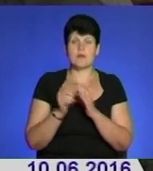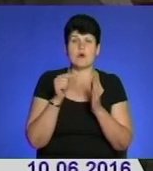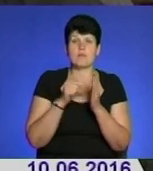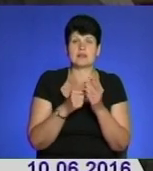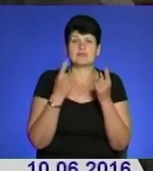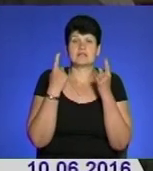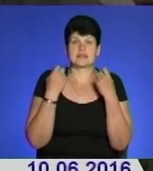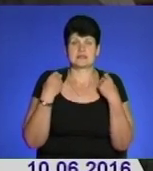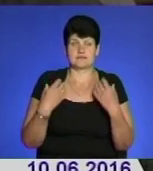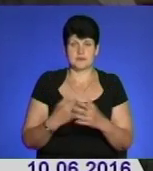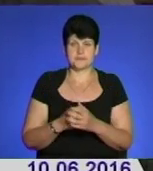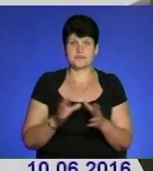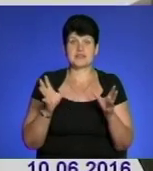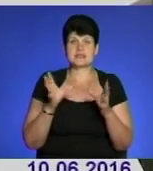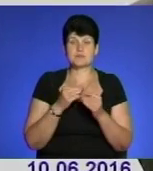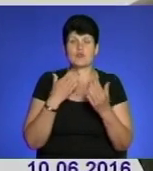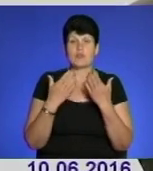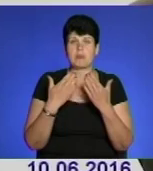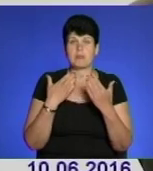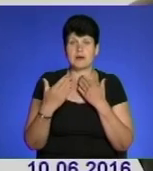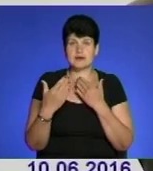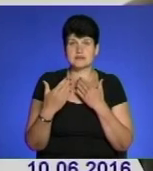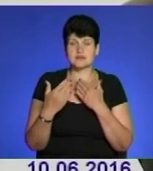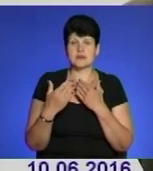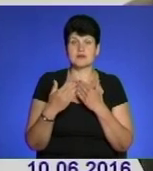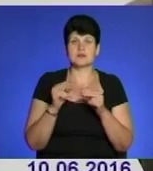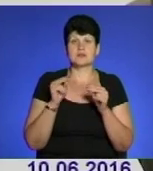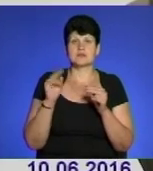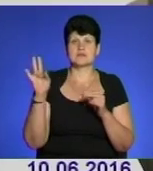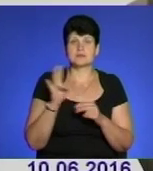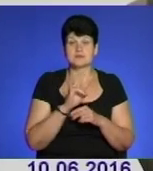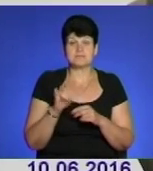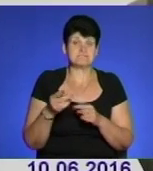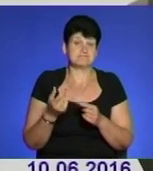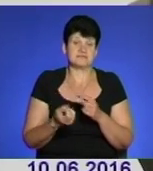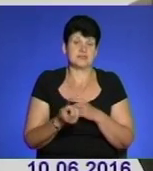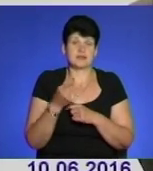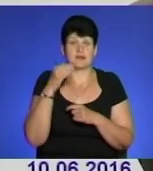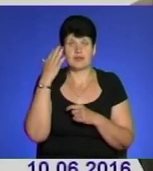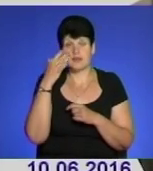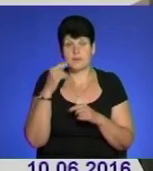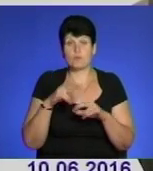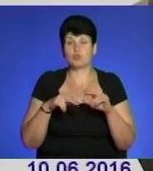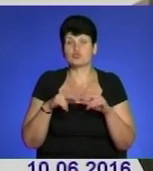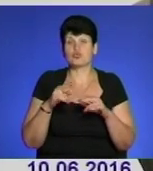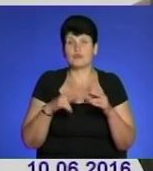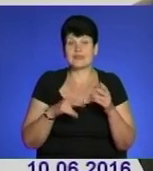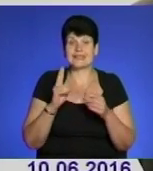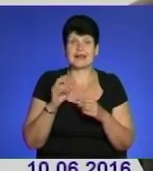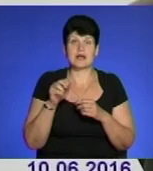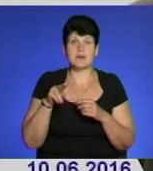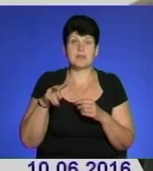таке величне свято. В співбесідах з всечесними отцями народилася така ідея побудувати